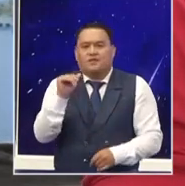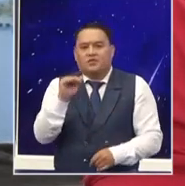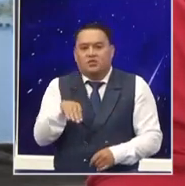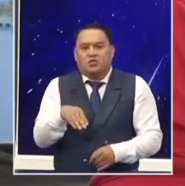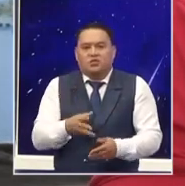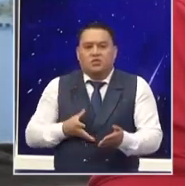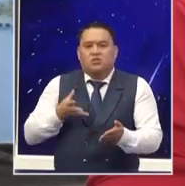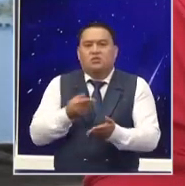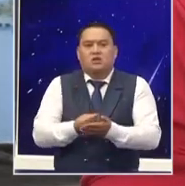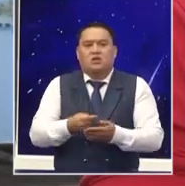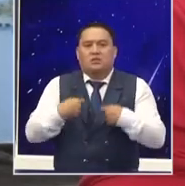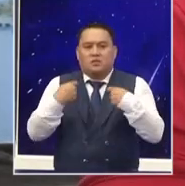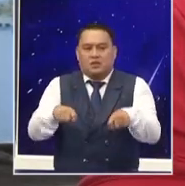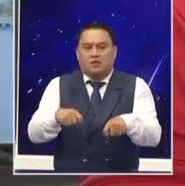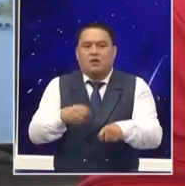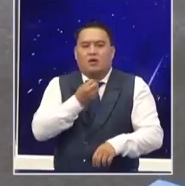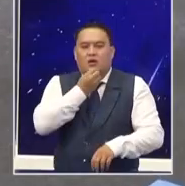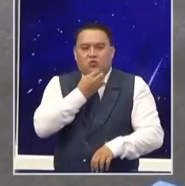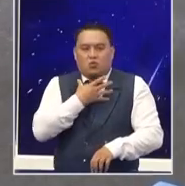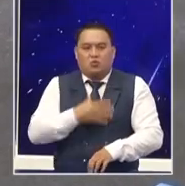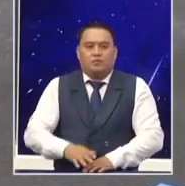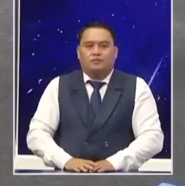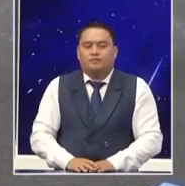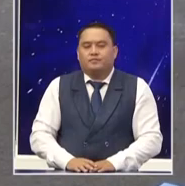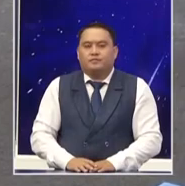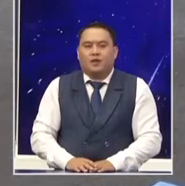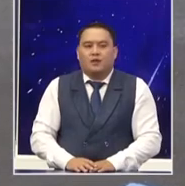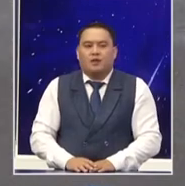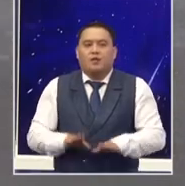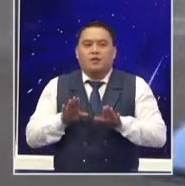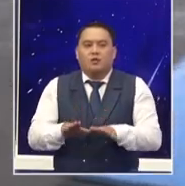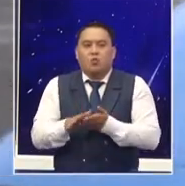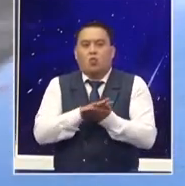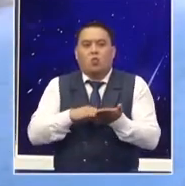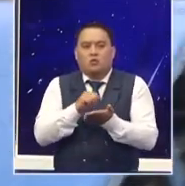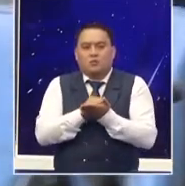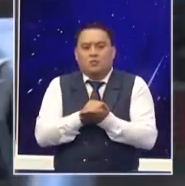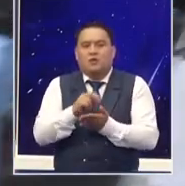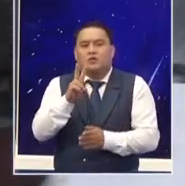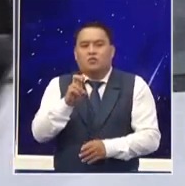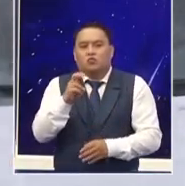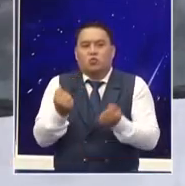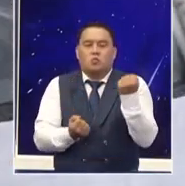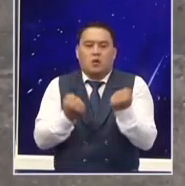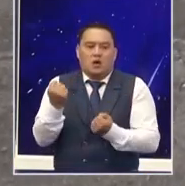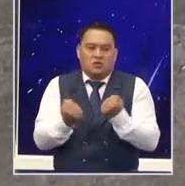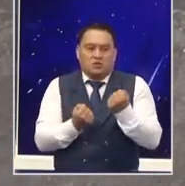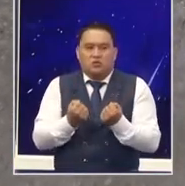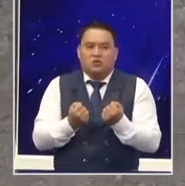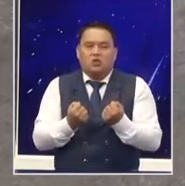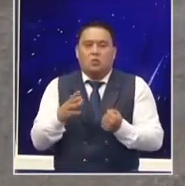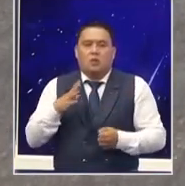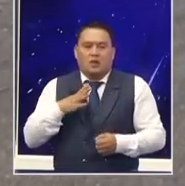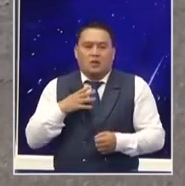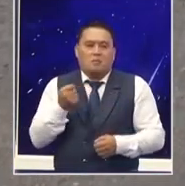сегодня сдали. Это хорошо. Только в этом месяце в пункт утилизации сдали порядка 200 автомобилей, но эта цифра